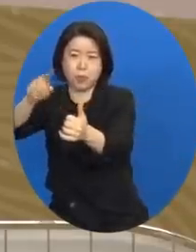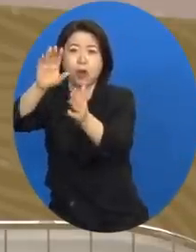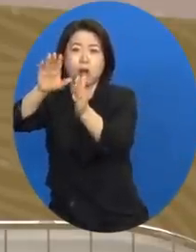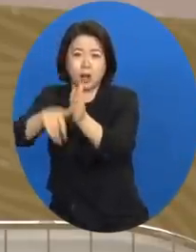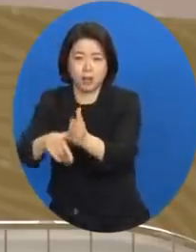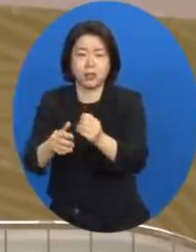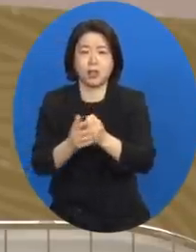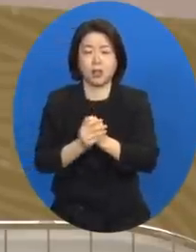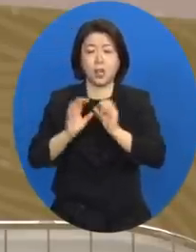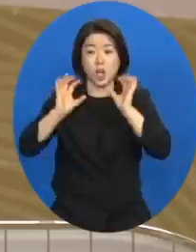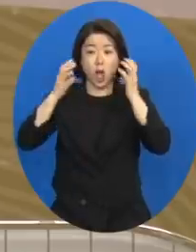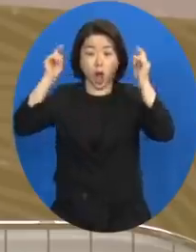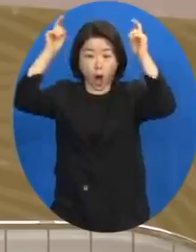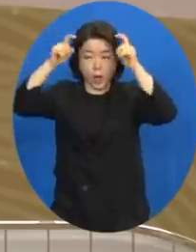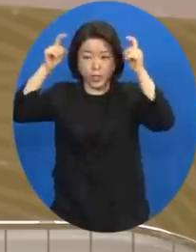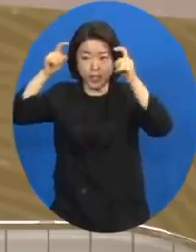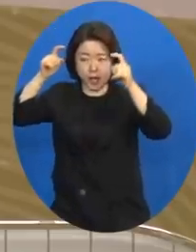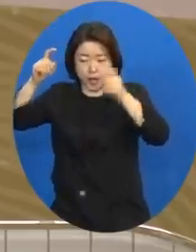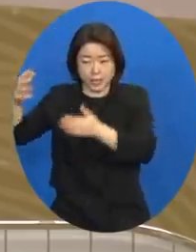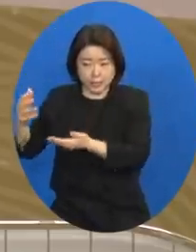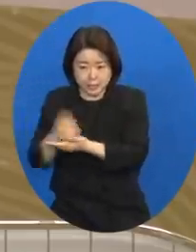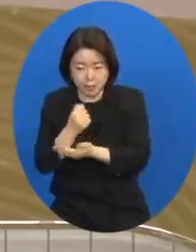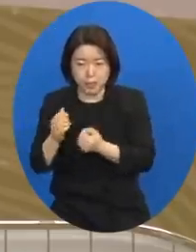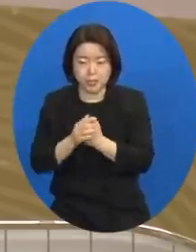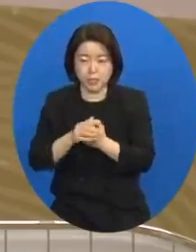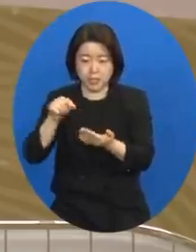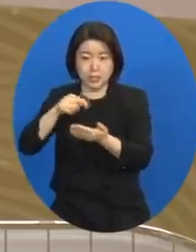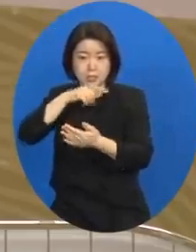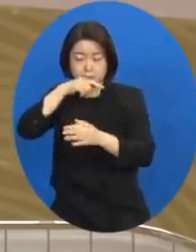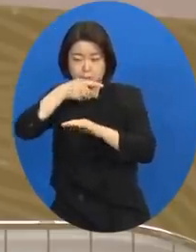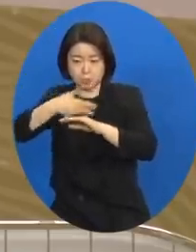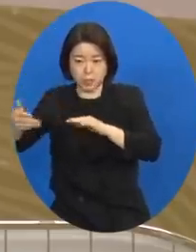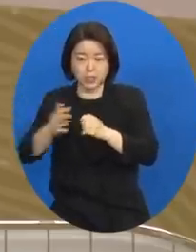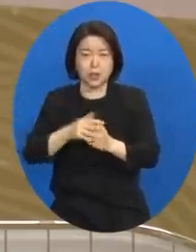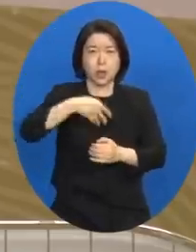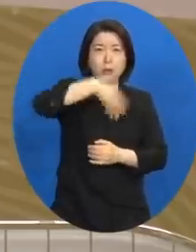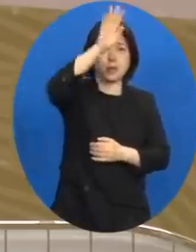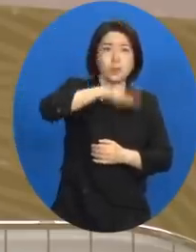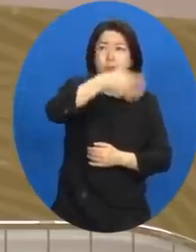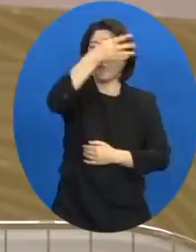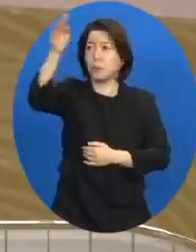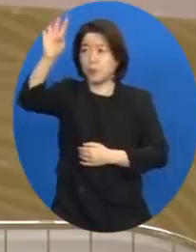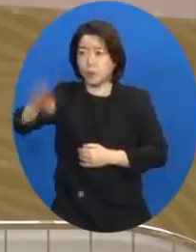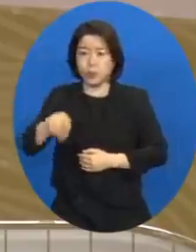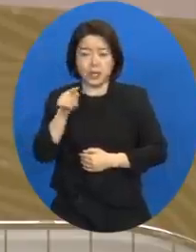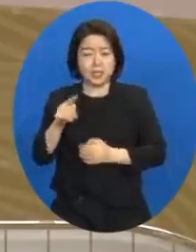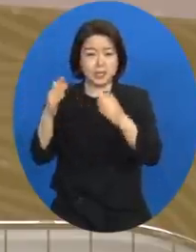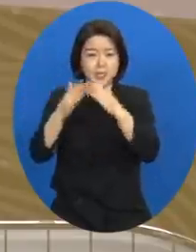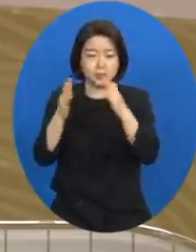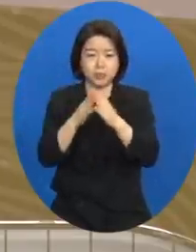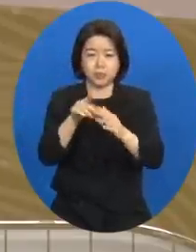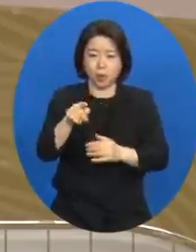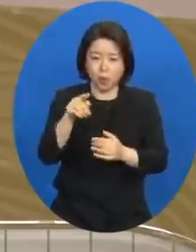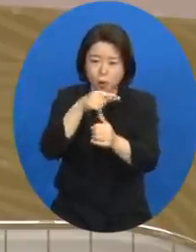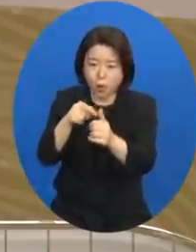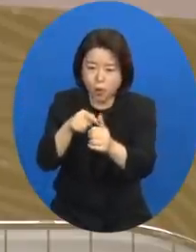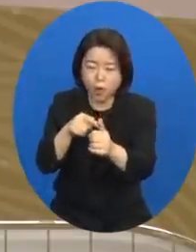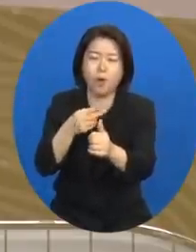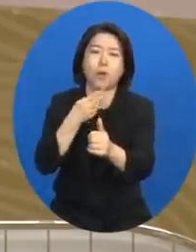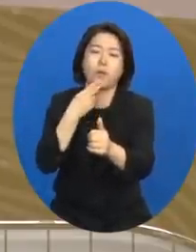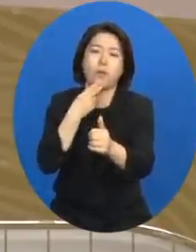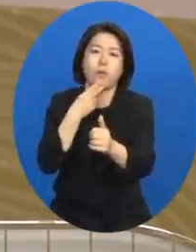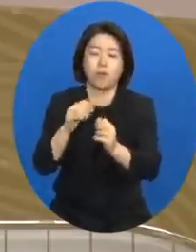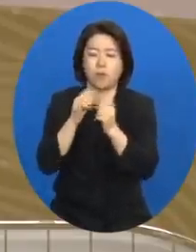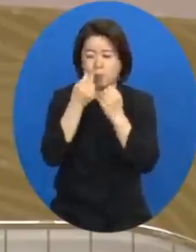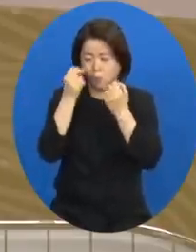어린 양을 잡아서 그 피를 집 문설주와 임방에 바른 그 집만큼은 천사가 건너간